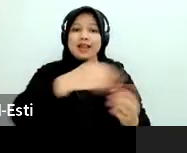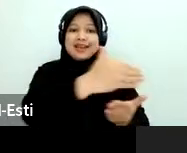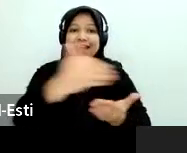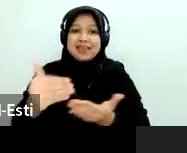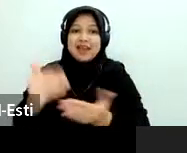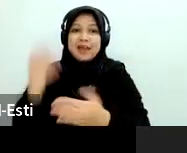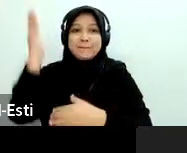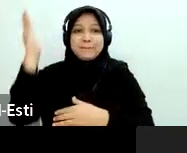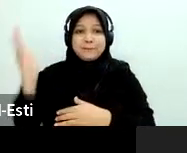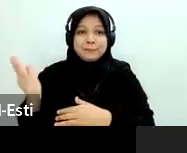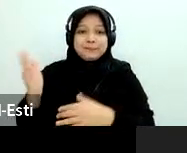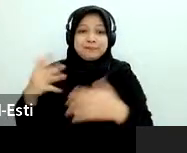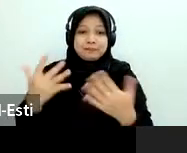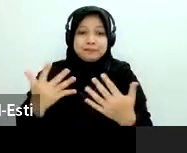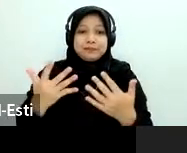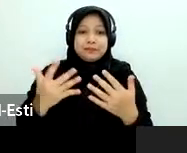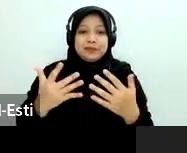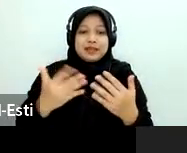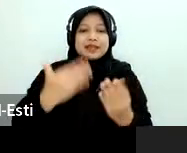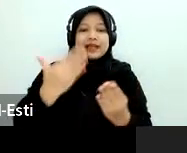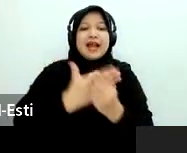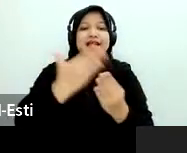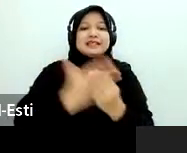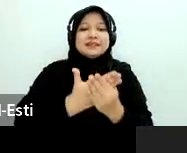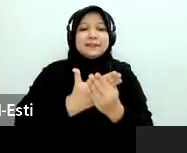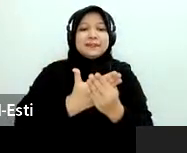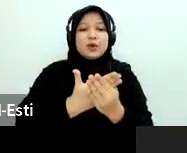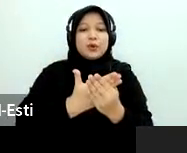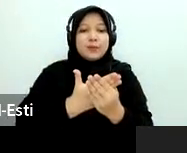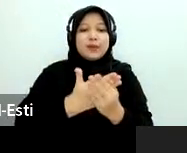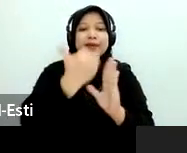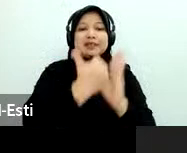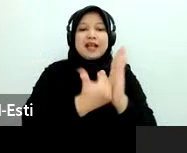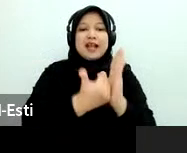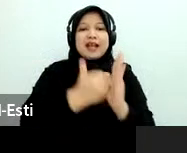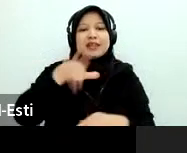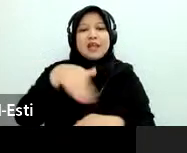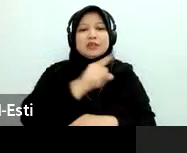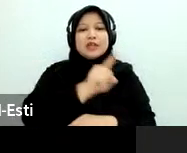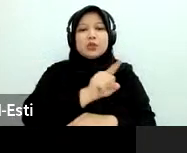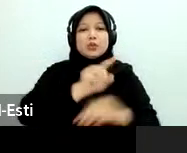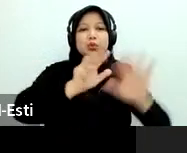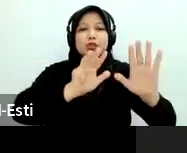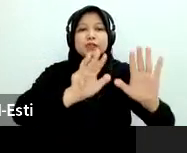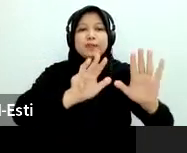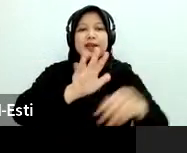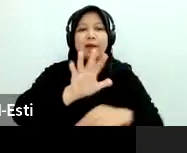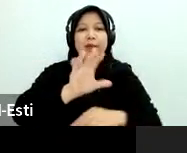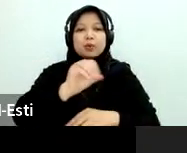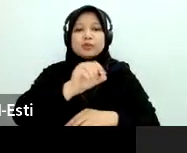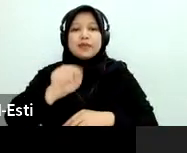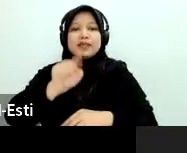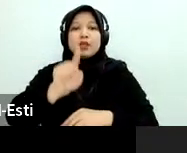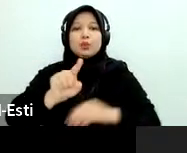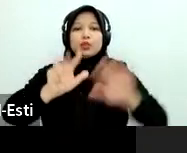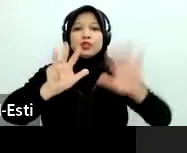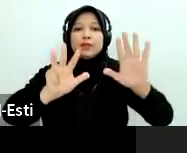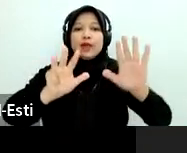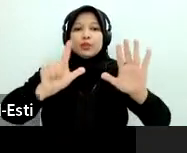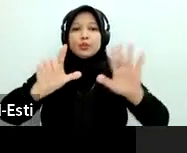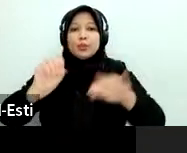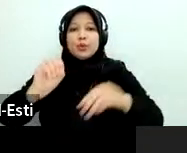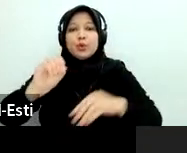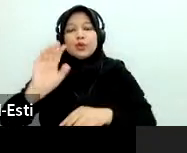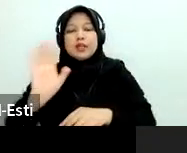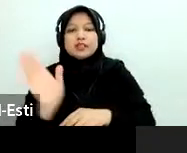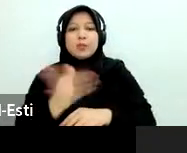yaitu arsip dokumen ajakan dari tahun 50-an sampai 70-an yang sudah digitalisasi karena saya